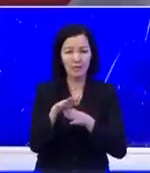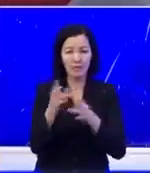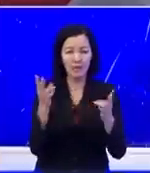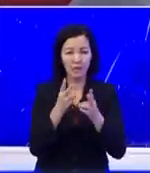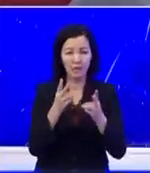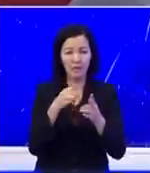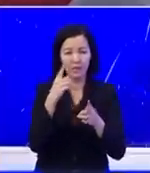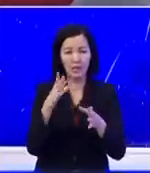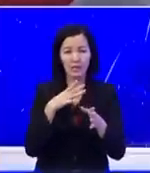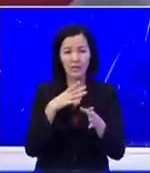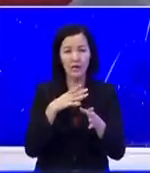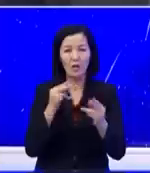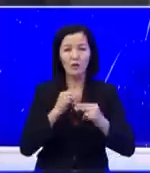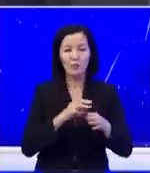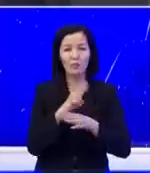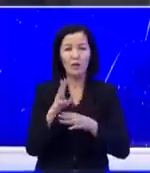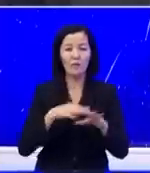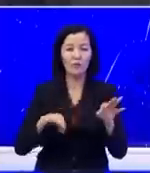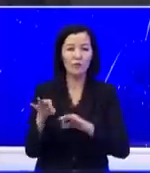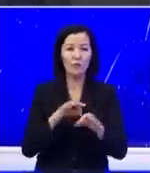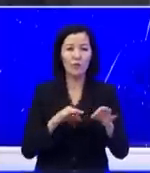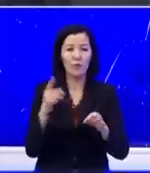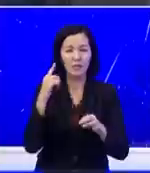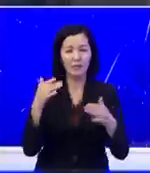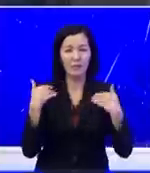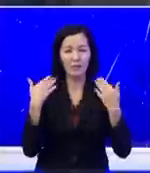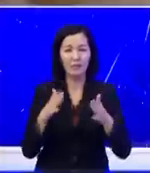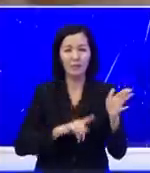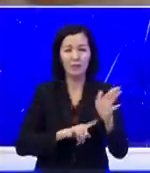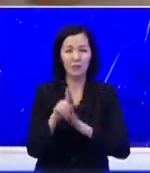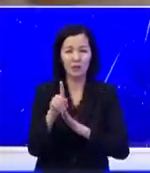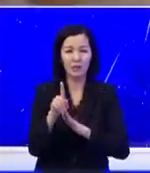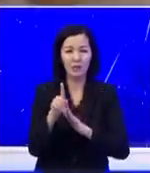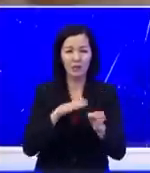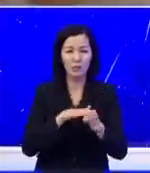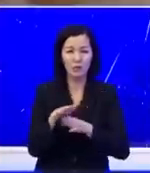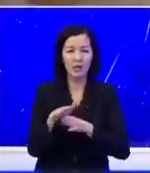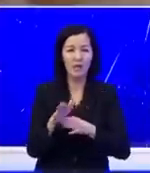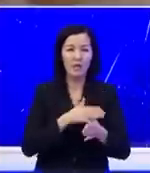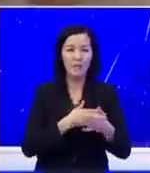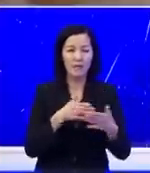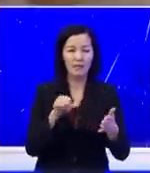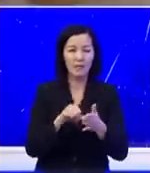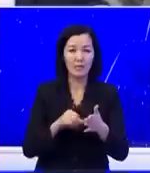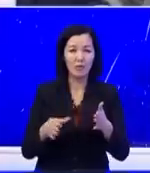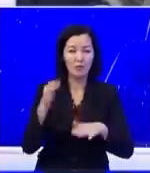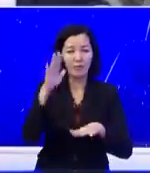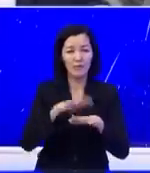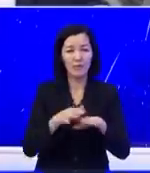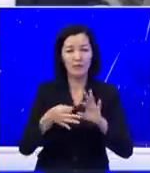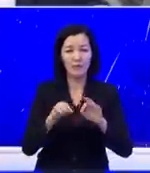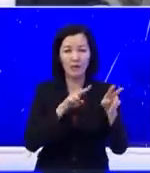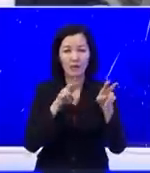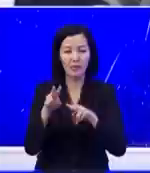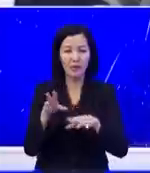бірі жұмыспен қамтудың жол картасы. Бастаманы іске асыруда жетісулықтар аса белсенді. Амандық Баталовтың тікелей бақылауында